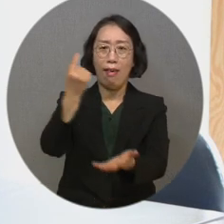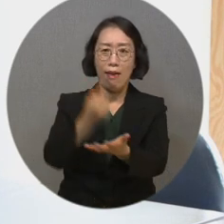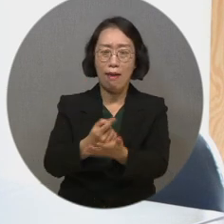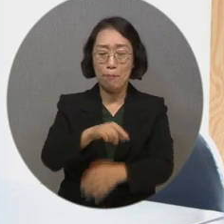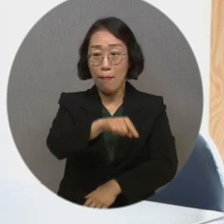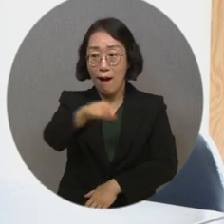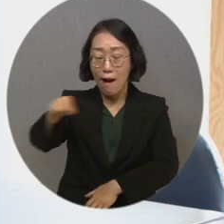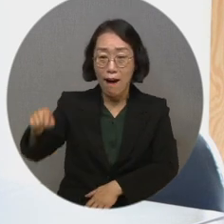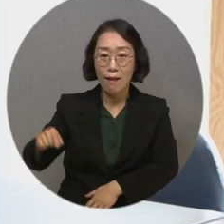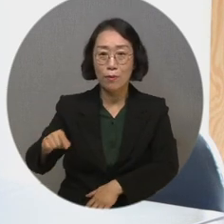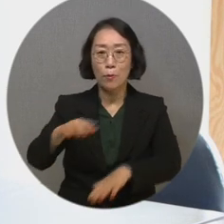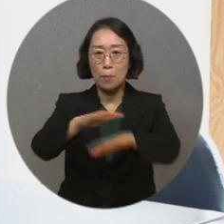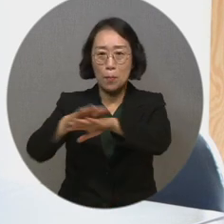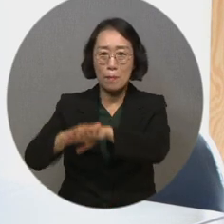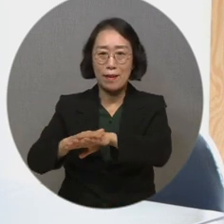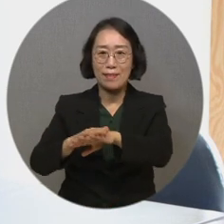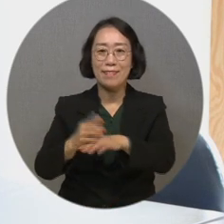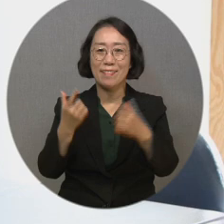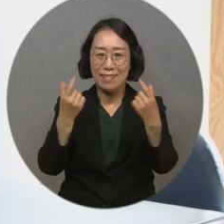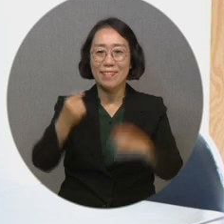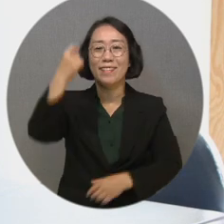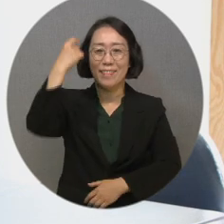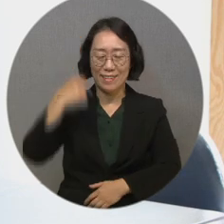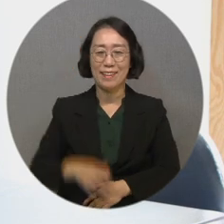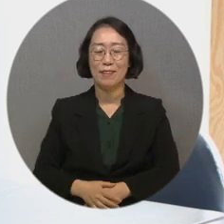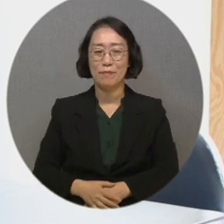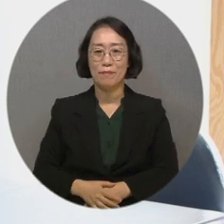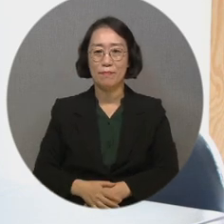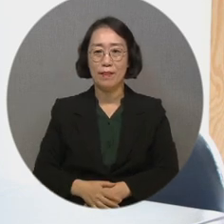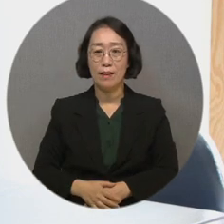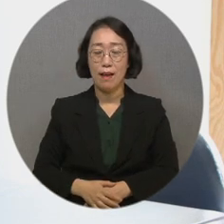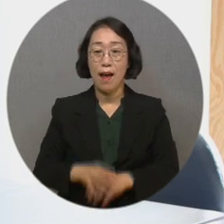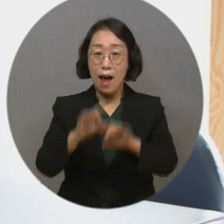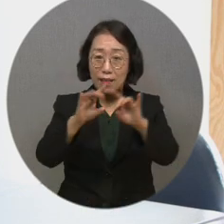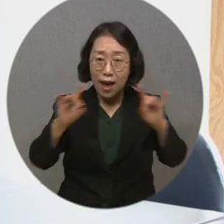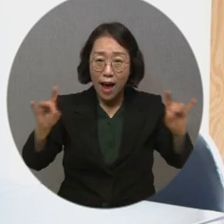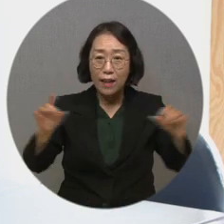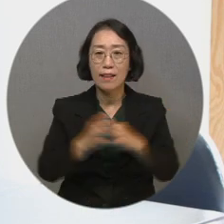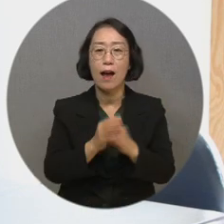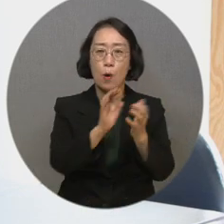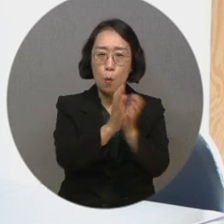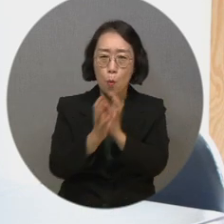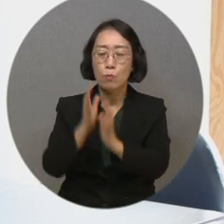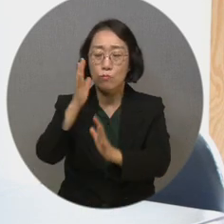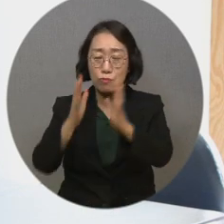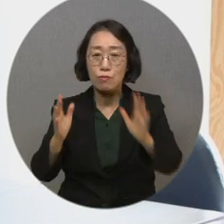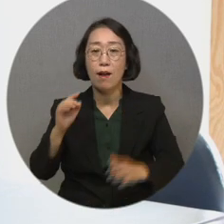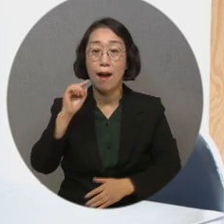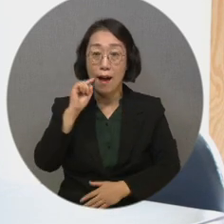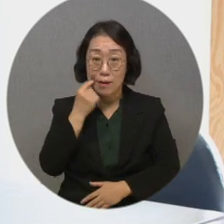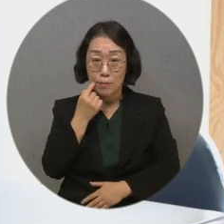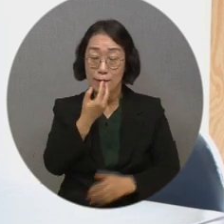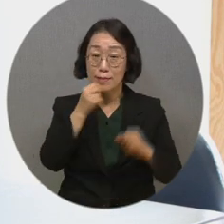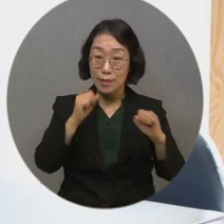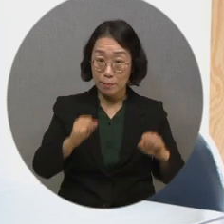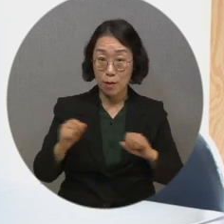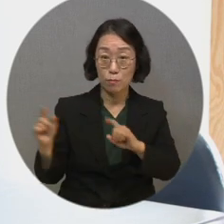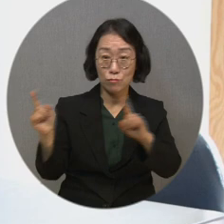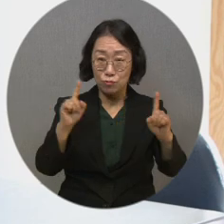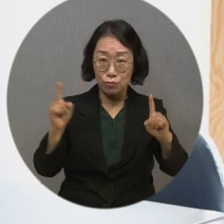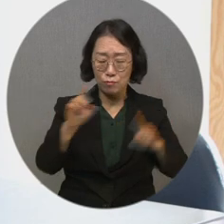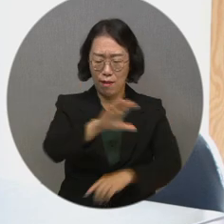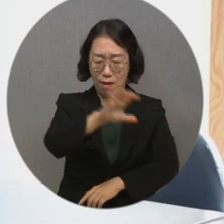경험을 선사합니다. 자연 속 생명체 하나하나마다 그 안에 아름다움과 생명력을 최선을